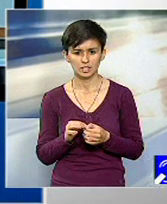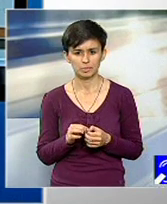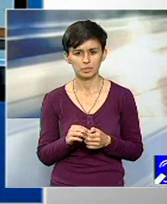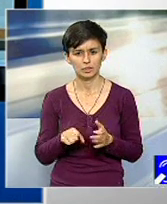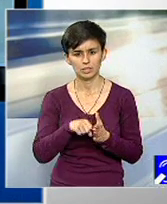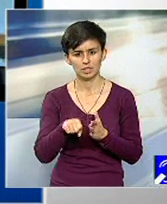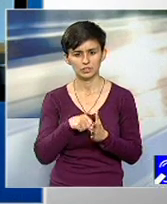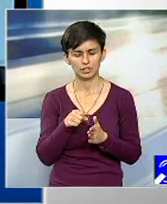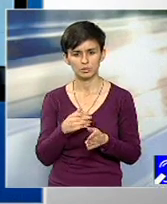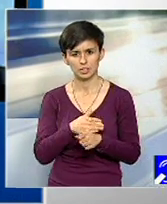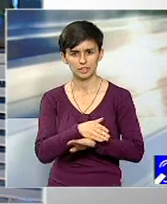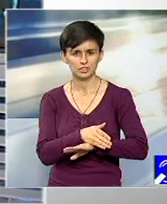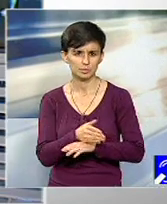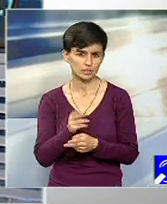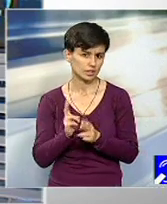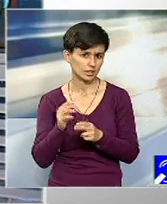anume este accesibilizat?